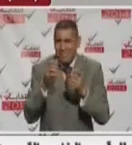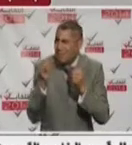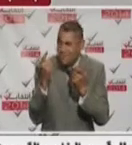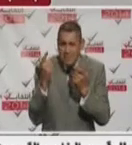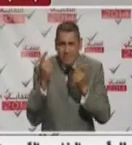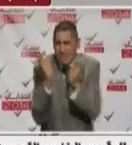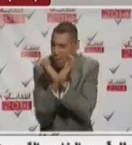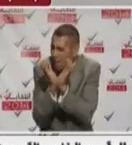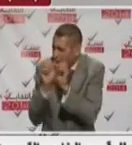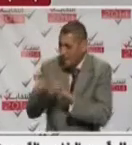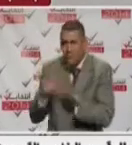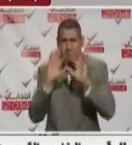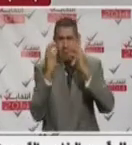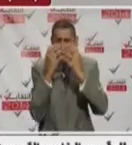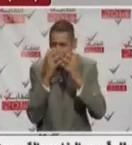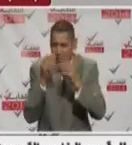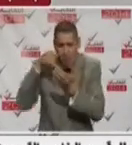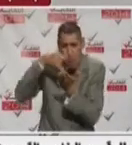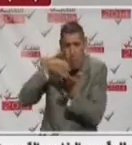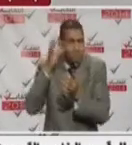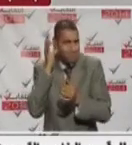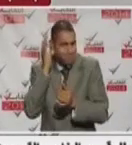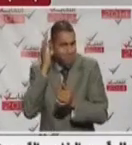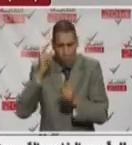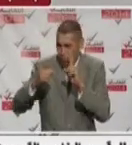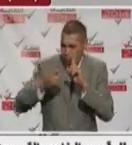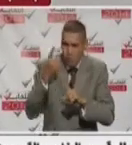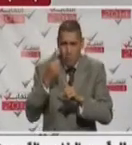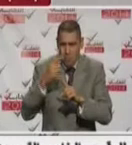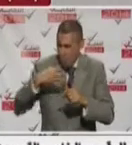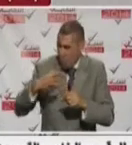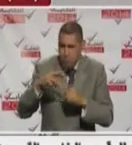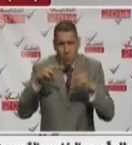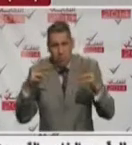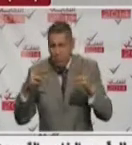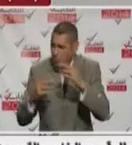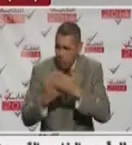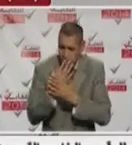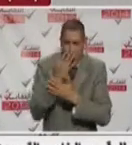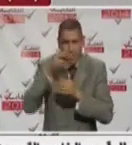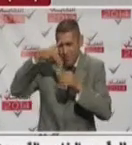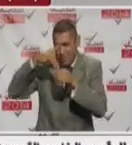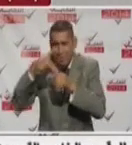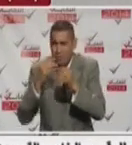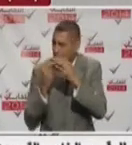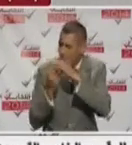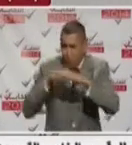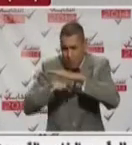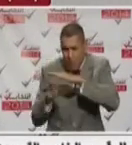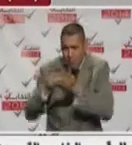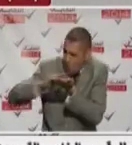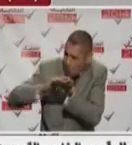بي. وكنا نعرف موقع جهتنا الاستراتيجي وثرواتها المتنوعة والمتعددة، البترول، الغاز الطبيعي، الفوسفات، الزنك، الحديد،